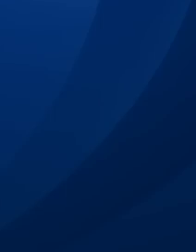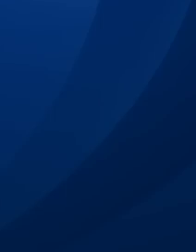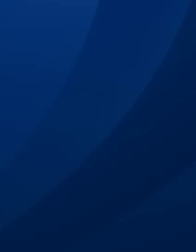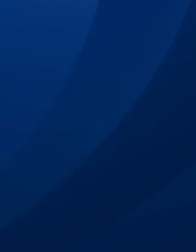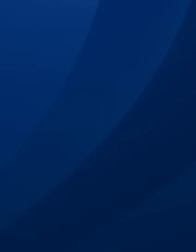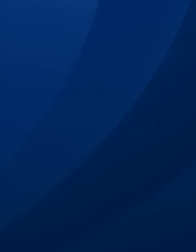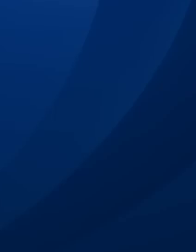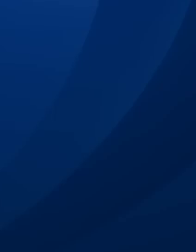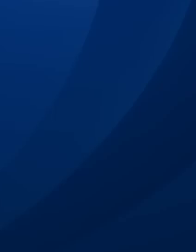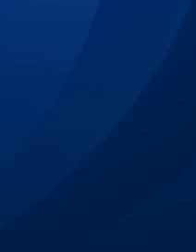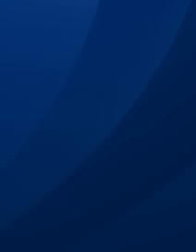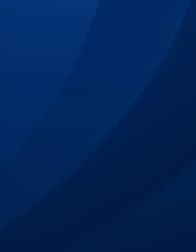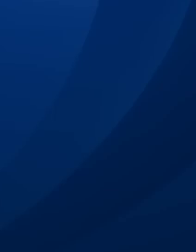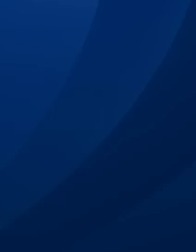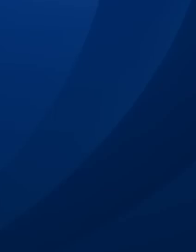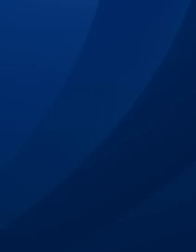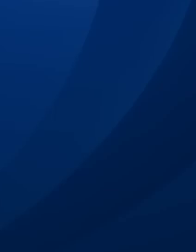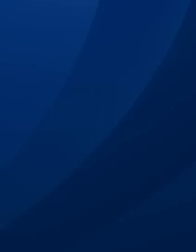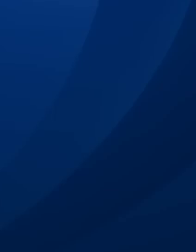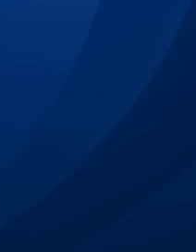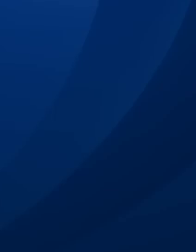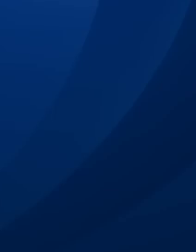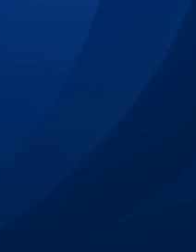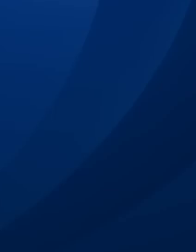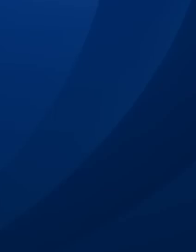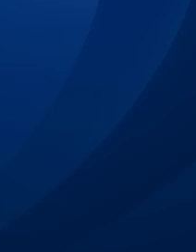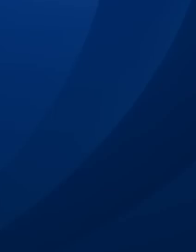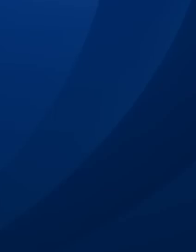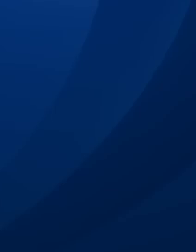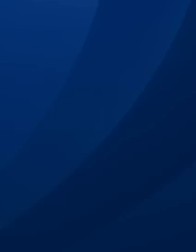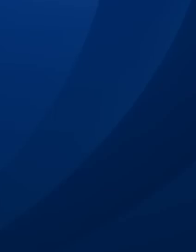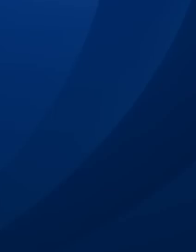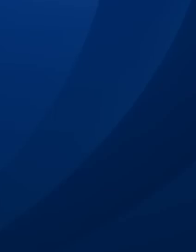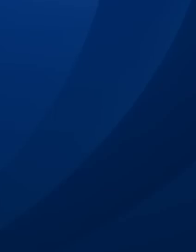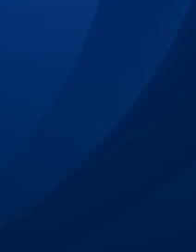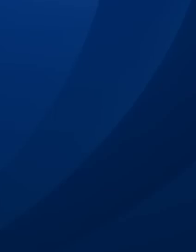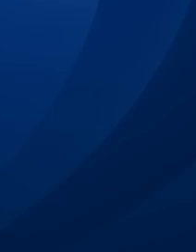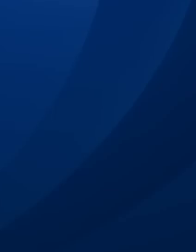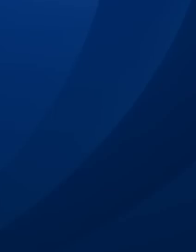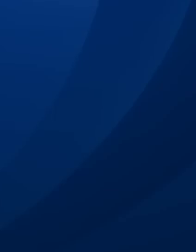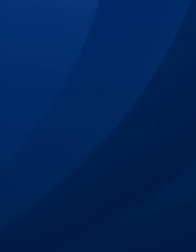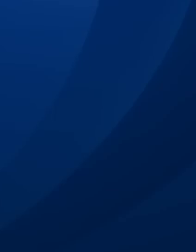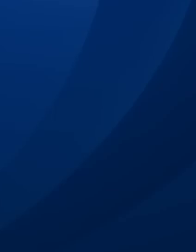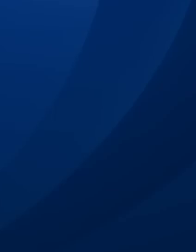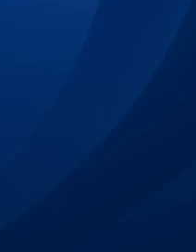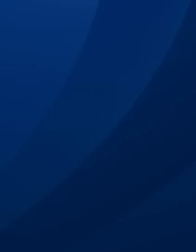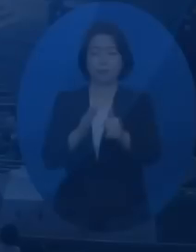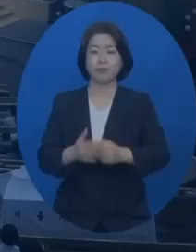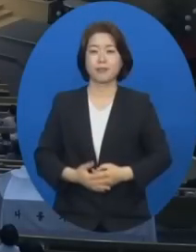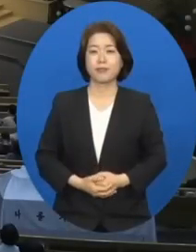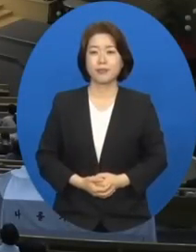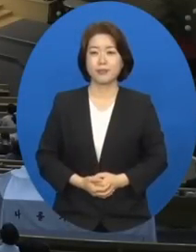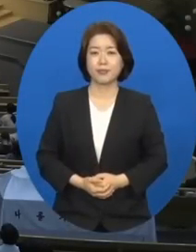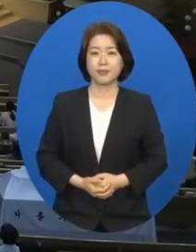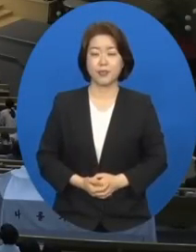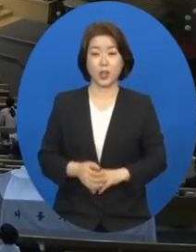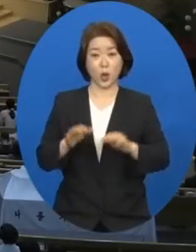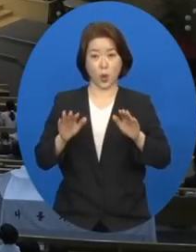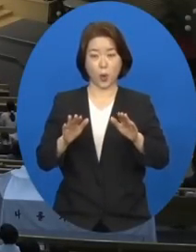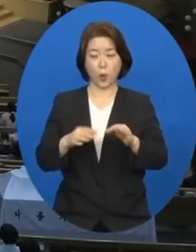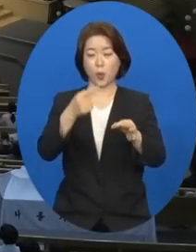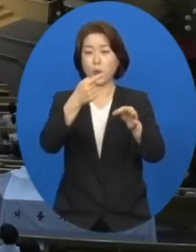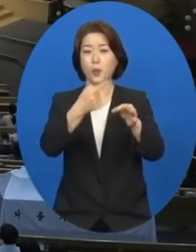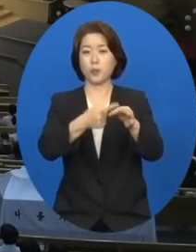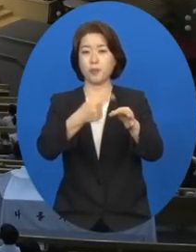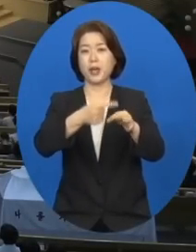밭에서 에서 가끔 것을 거둬들이는 한해의 끝무렵에 수장 자리를 지켜야 한다 네 오늘은 맥주